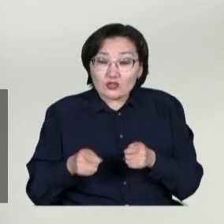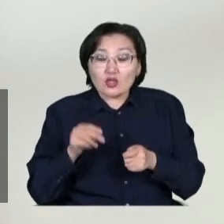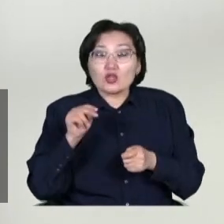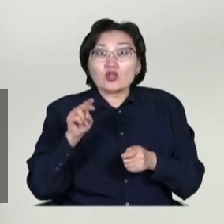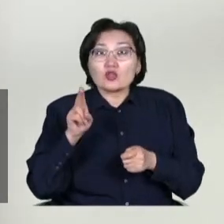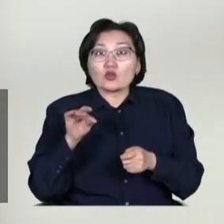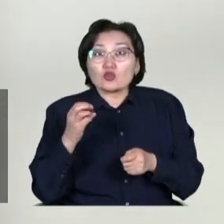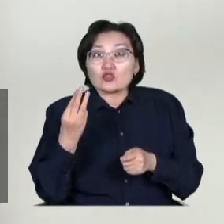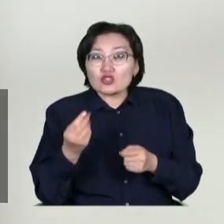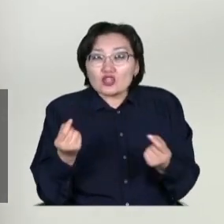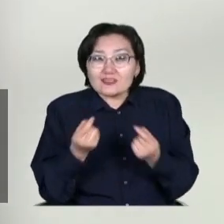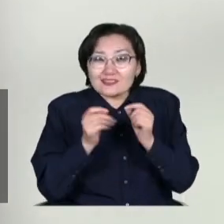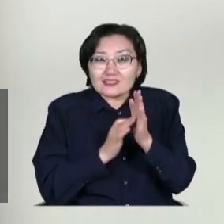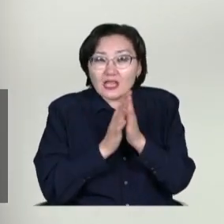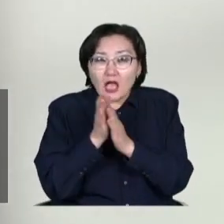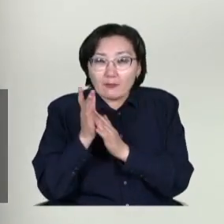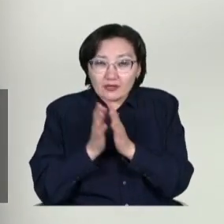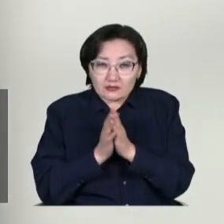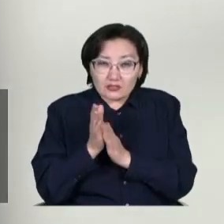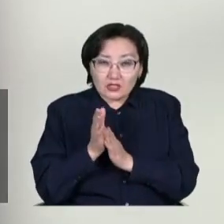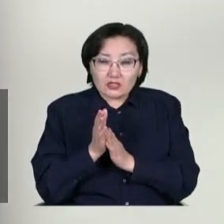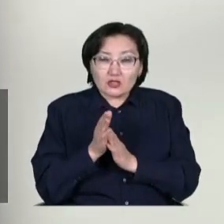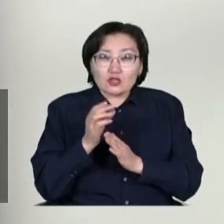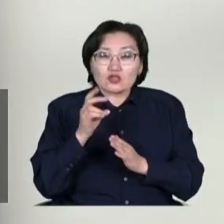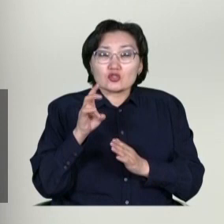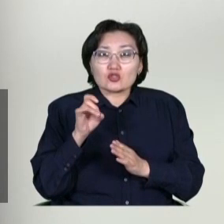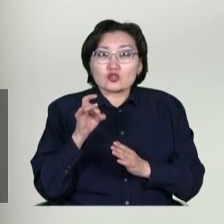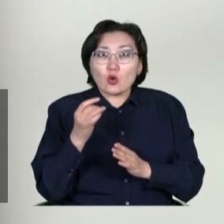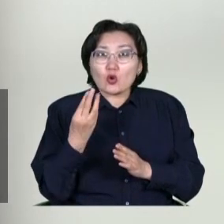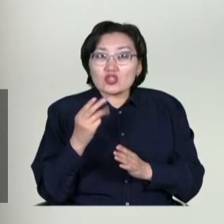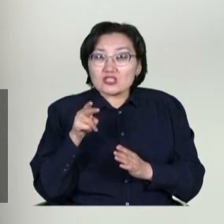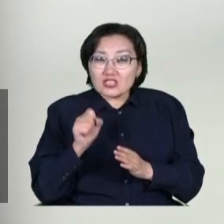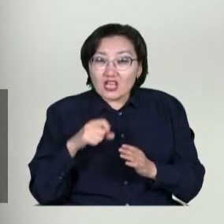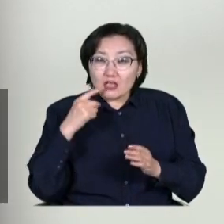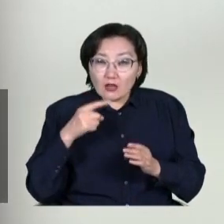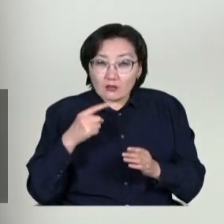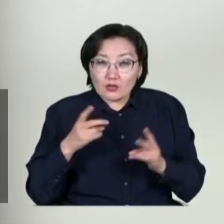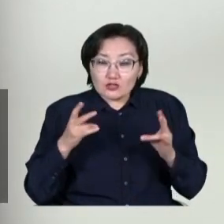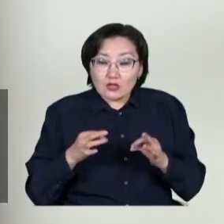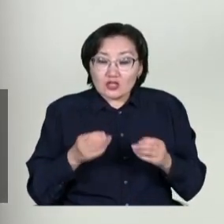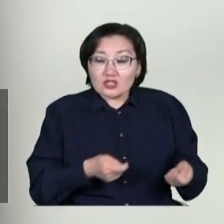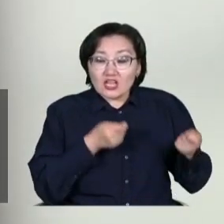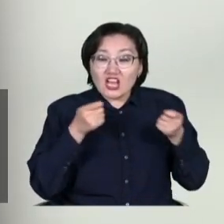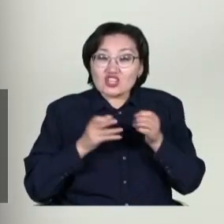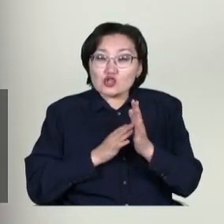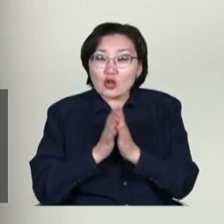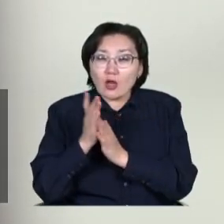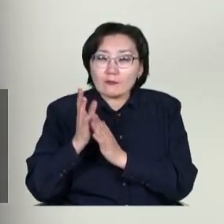сабағы дейме, біреулері жонышқа деп жатыр. Бірақ ол әкеген